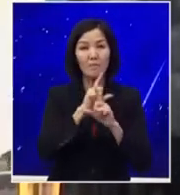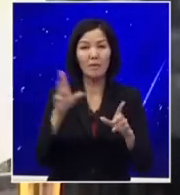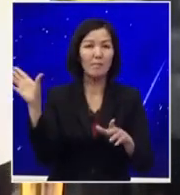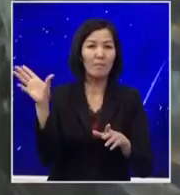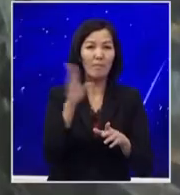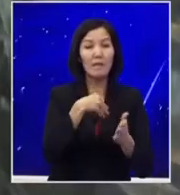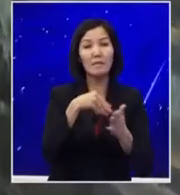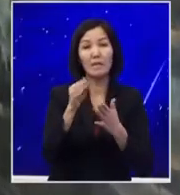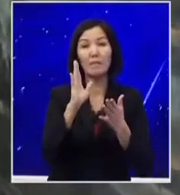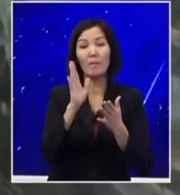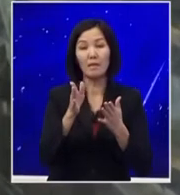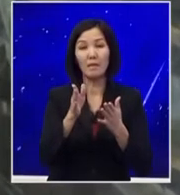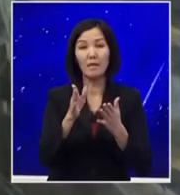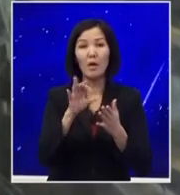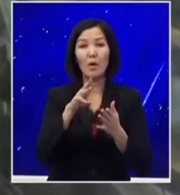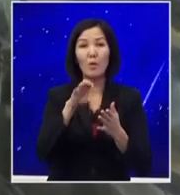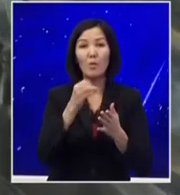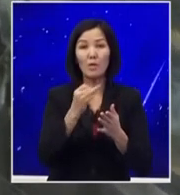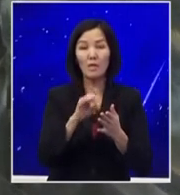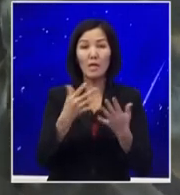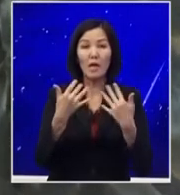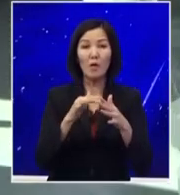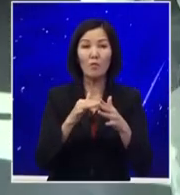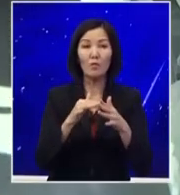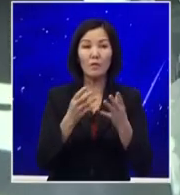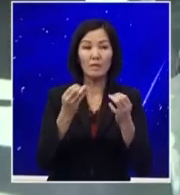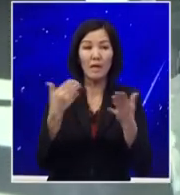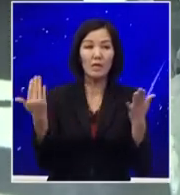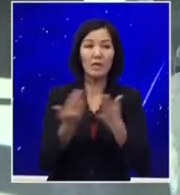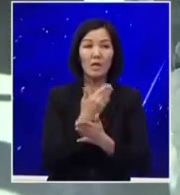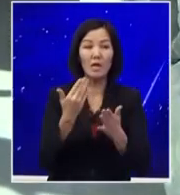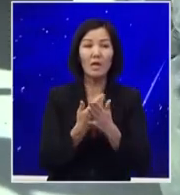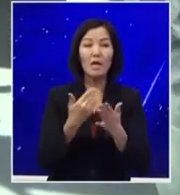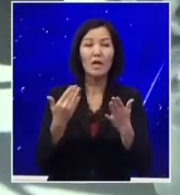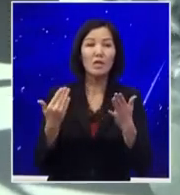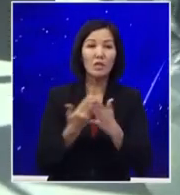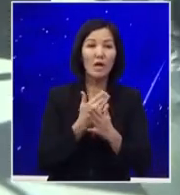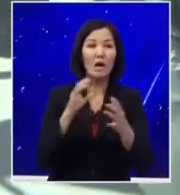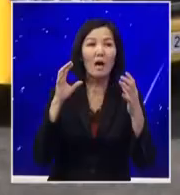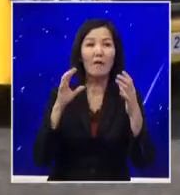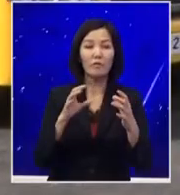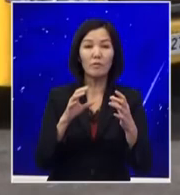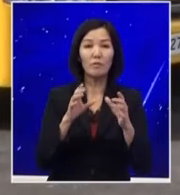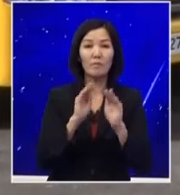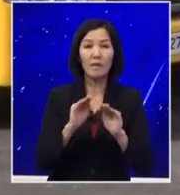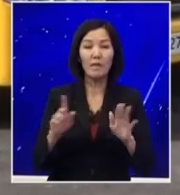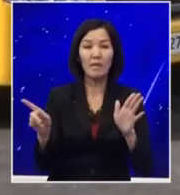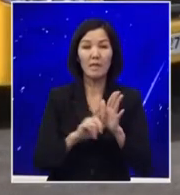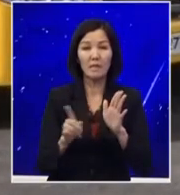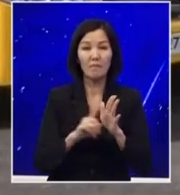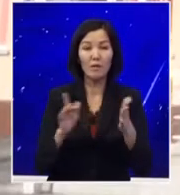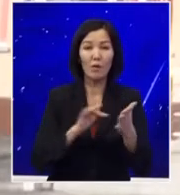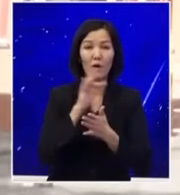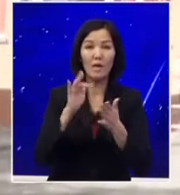барлығына сатып алынатын болады. Өтенай мектебінің мерейін асырған тағы бір жаңалық – жаңа көлік. Бұл да оқушылар тасымалдауға арналған